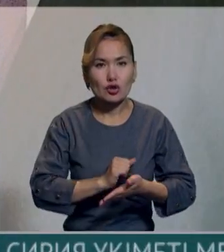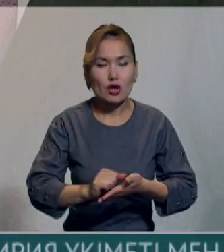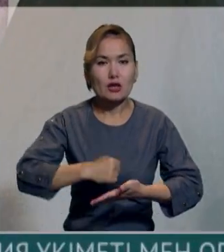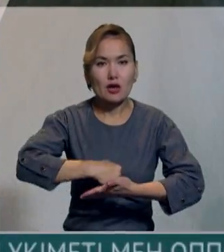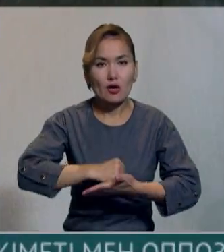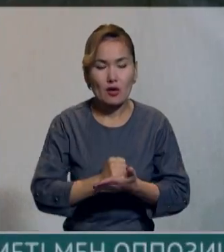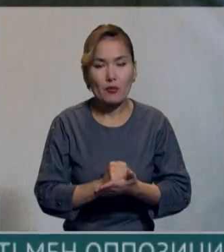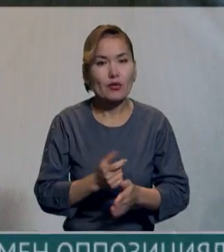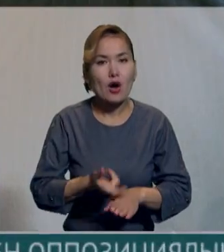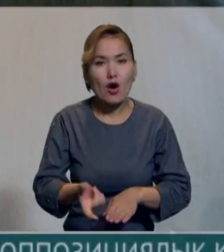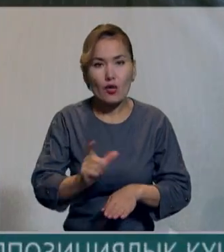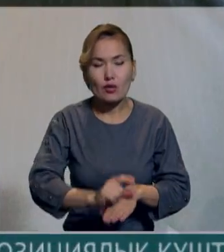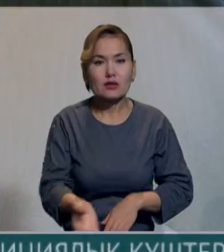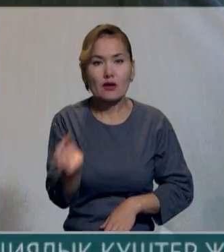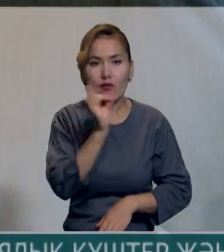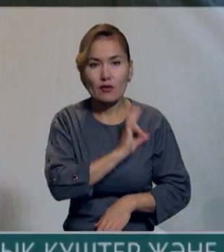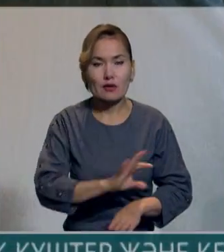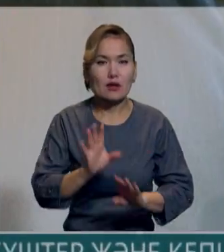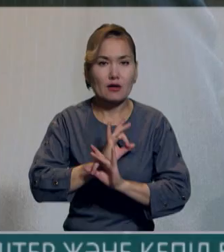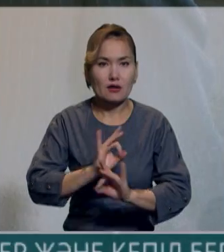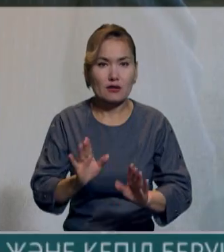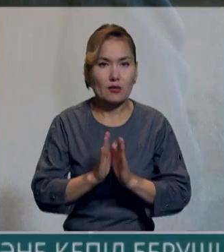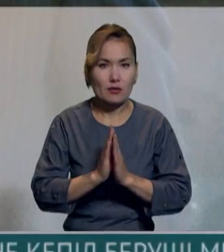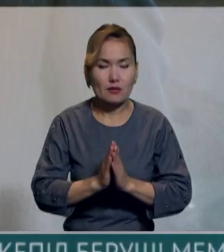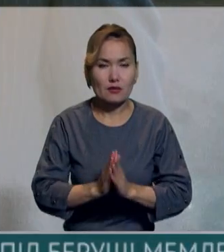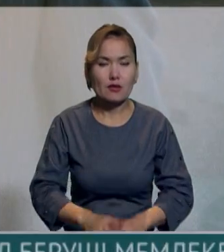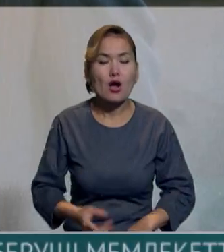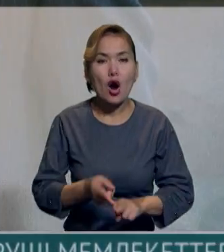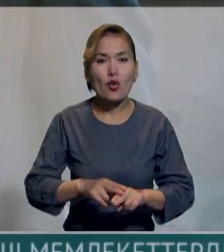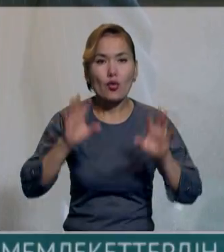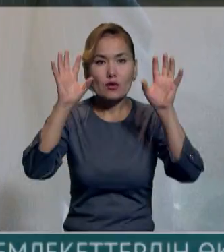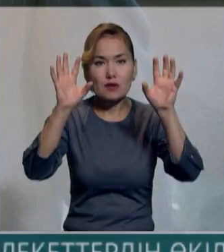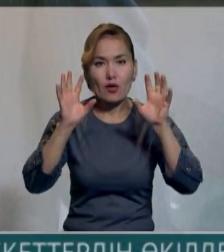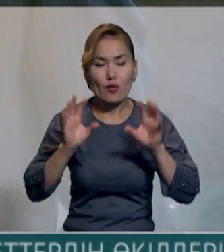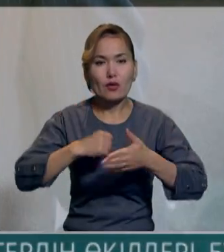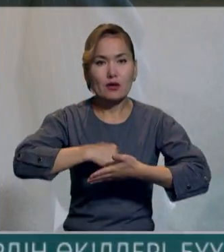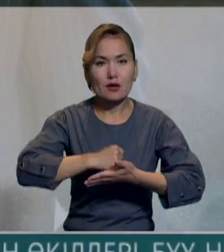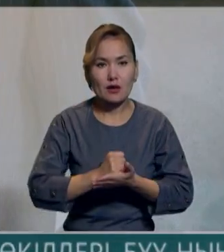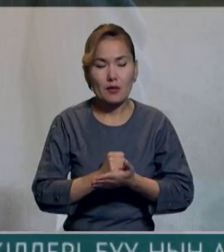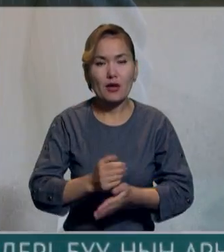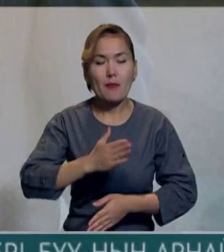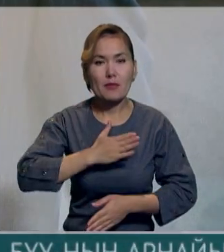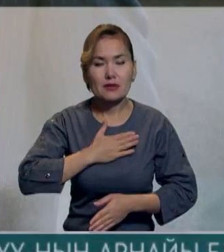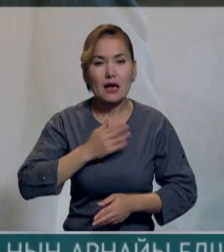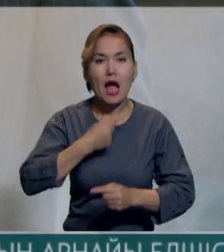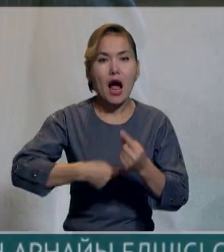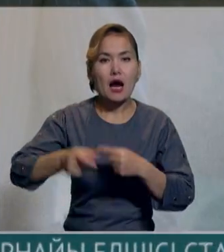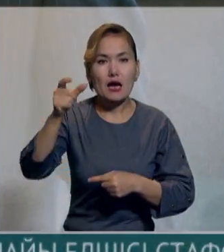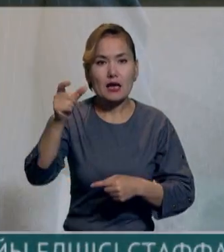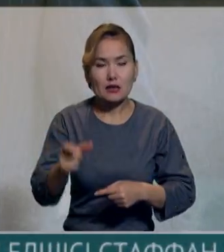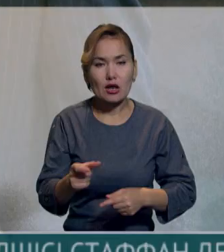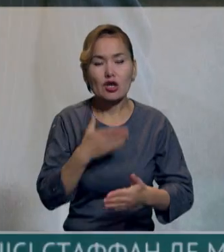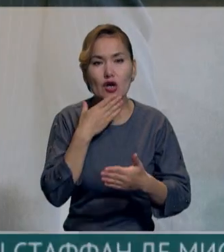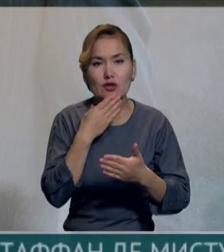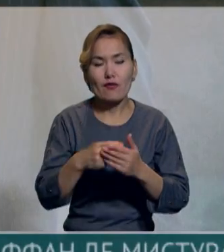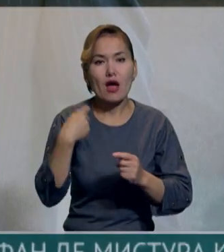ұтымды тұсын айтып өтсеңіз. Осы кодекстің ұтымды тұстарының бірі біздің кәсіпкерлер өздерінің